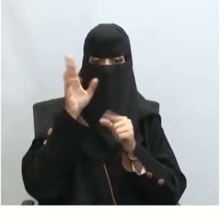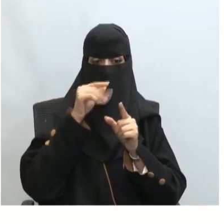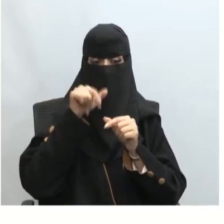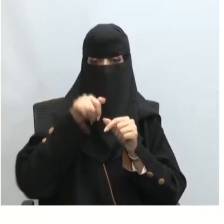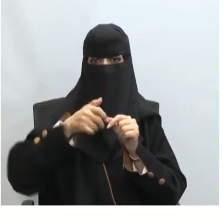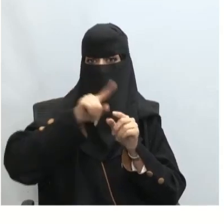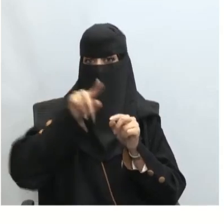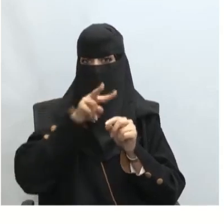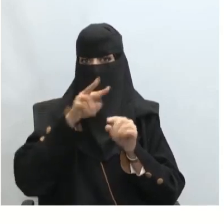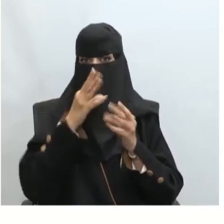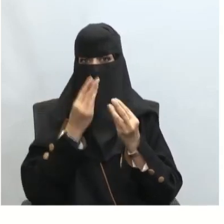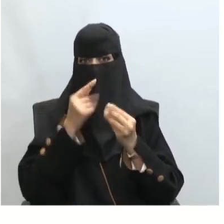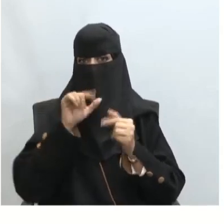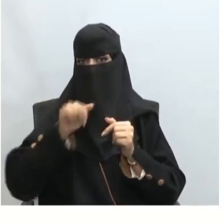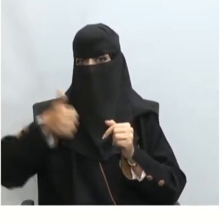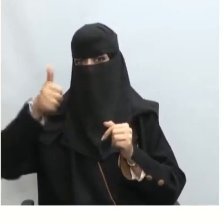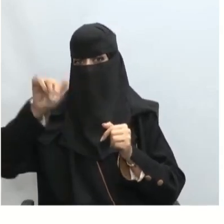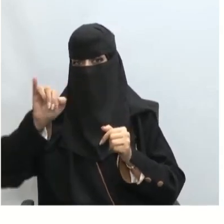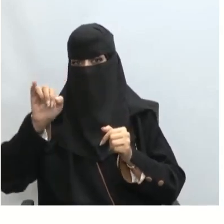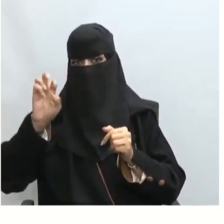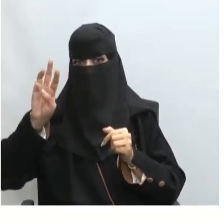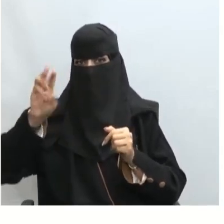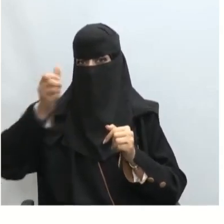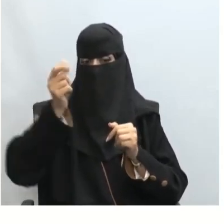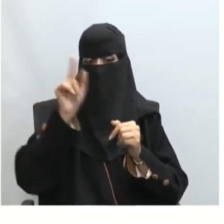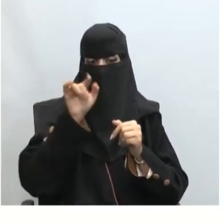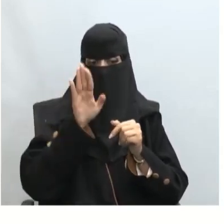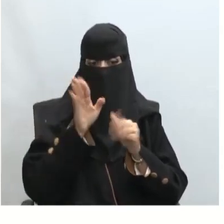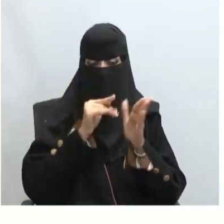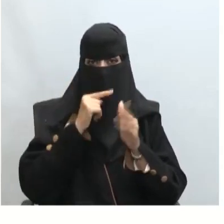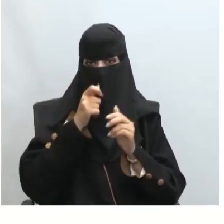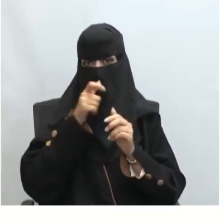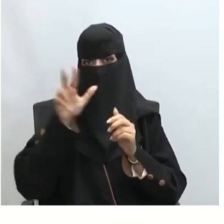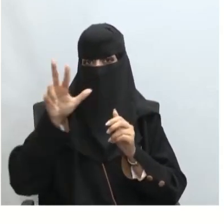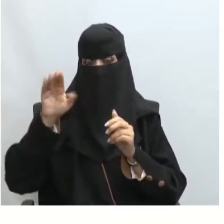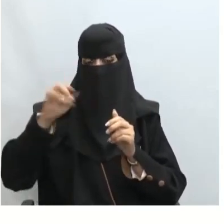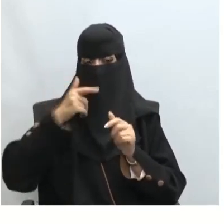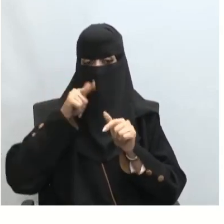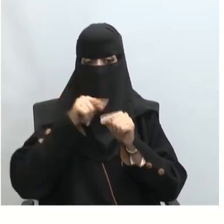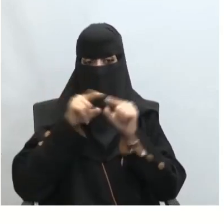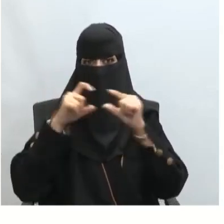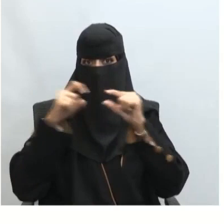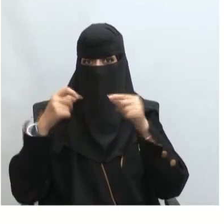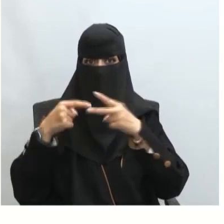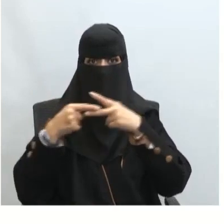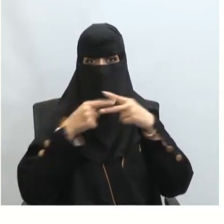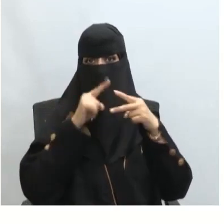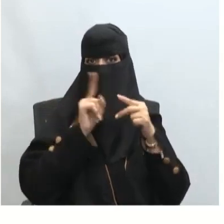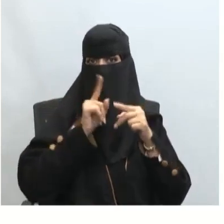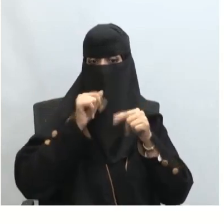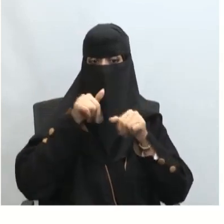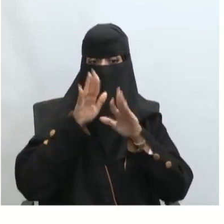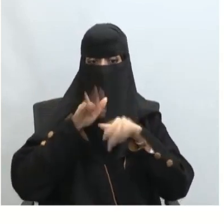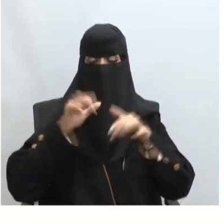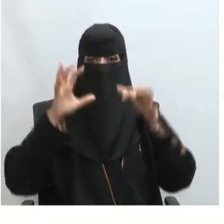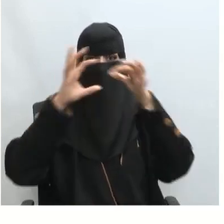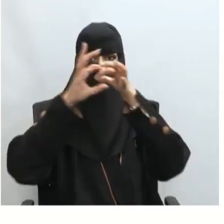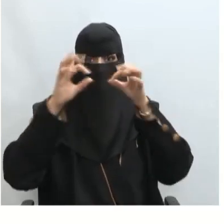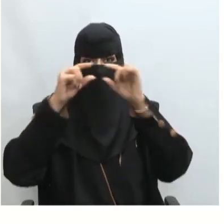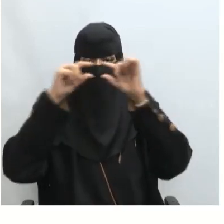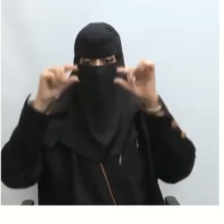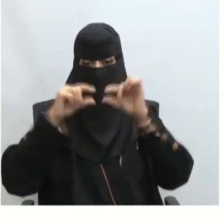اذا الكان لاحظ لم يذكر شيء على السهم ولكن وضع رابط